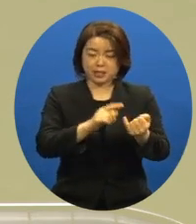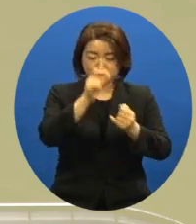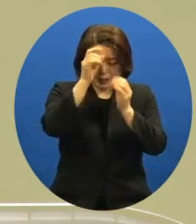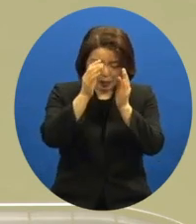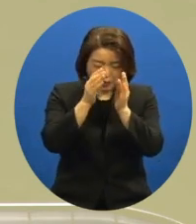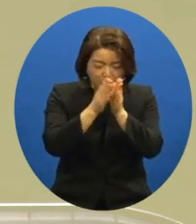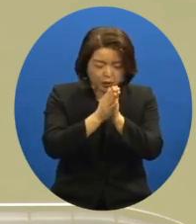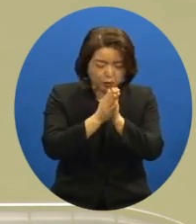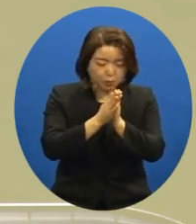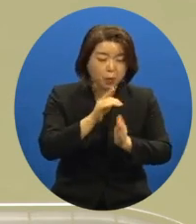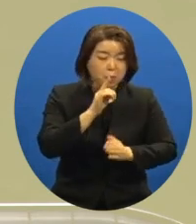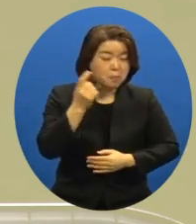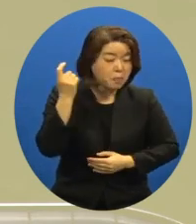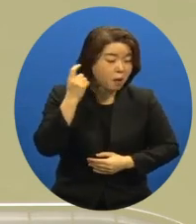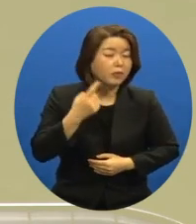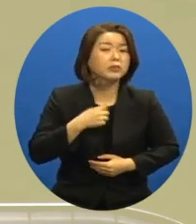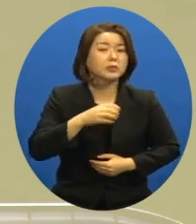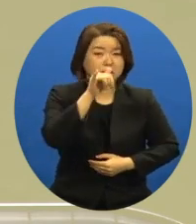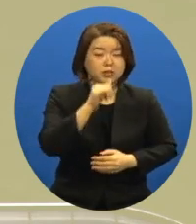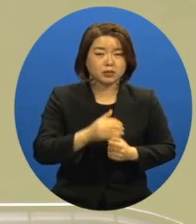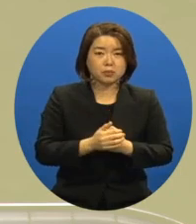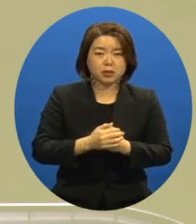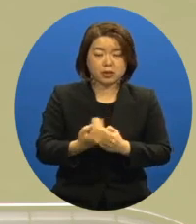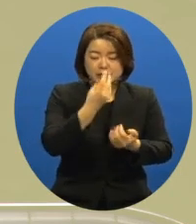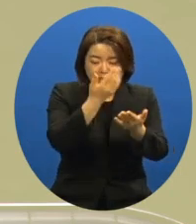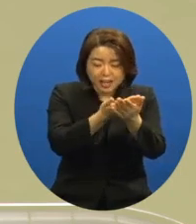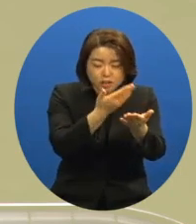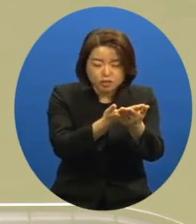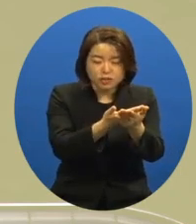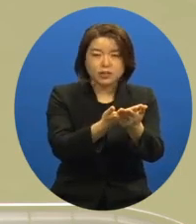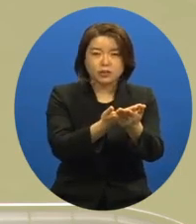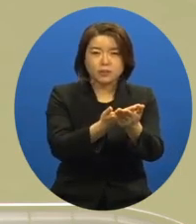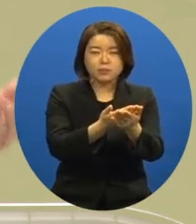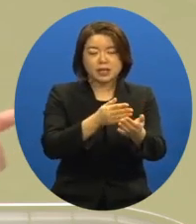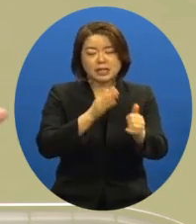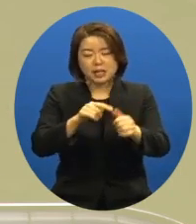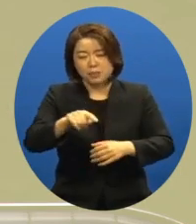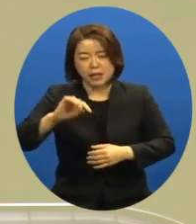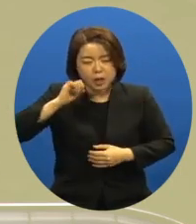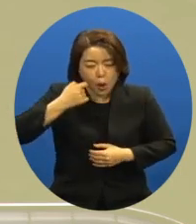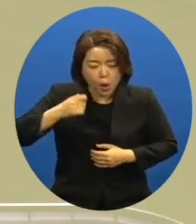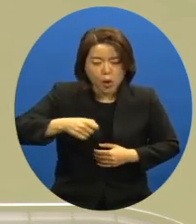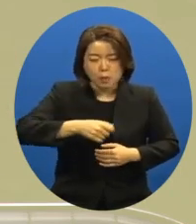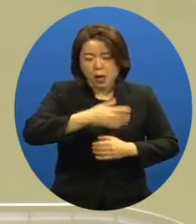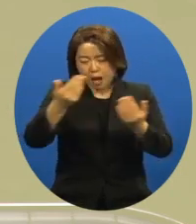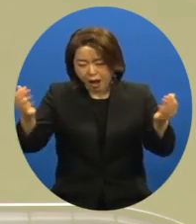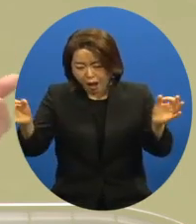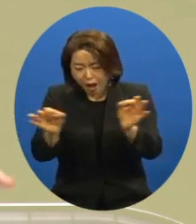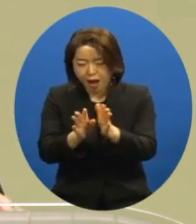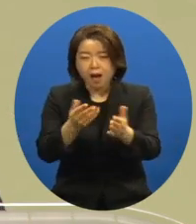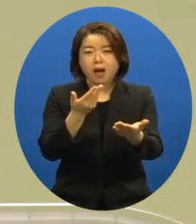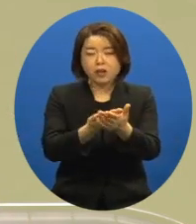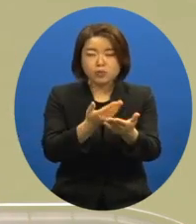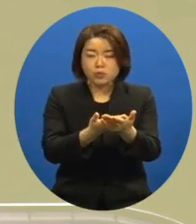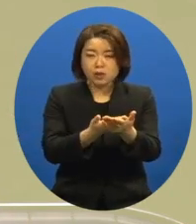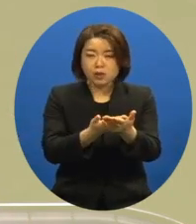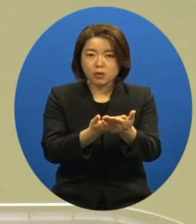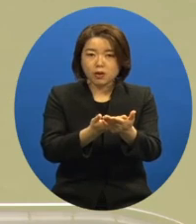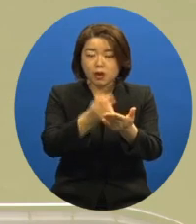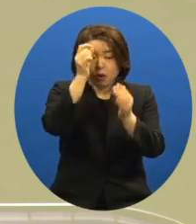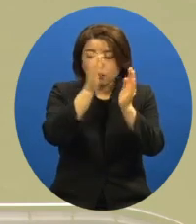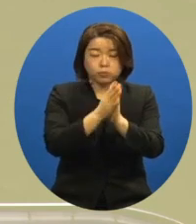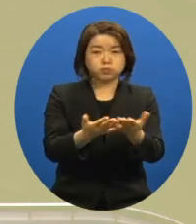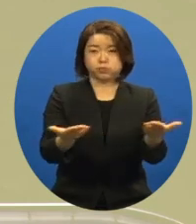기도하는 것을 들은 적이 있습니다. 살려주세요. 제발 이 어려움 지나가게 해주세요. 그렇게 기도 안